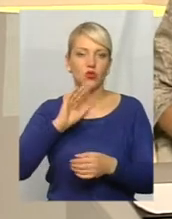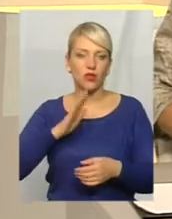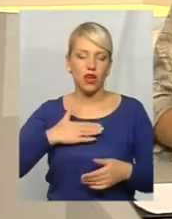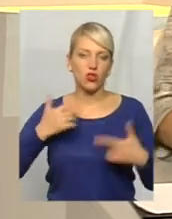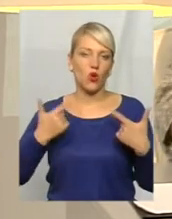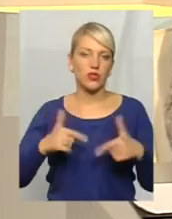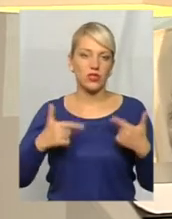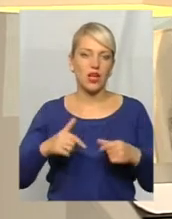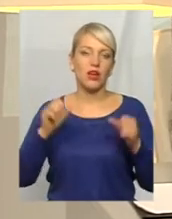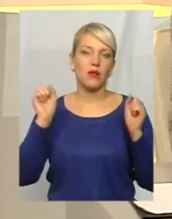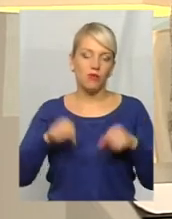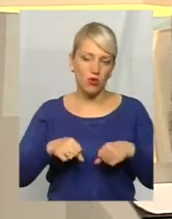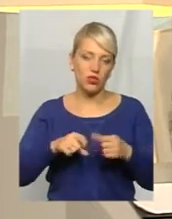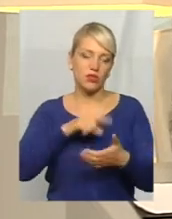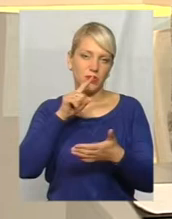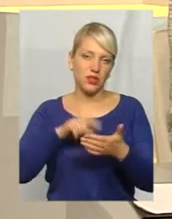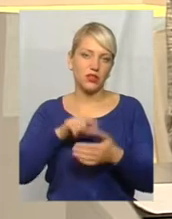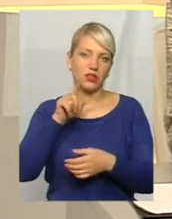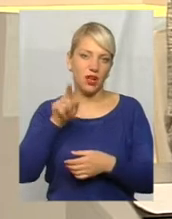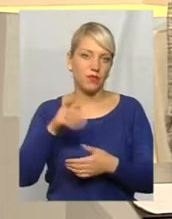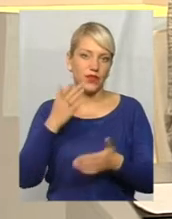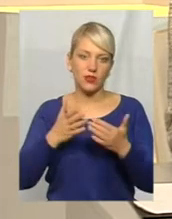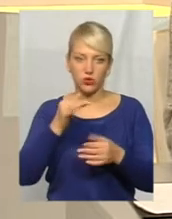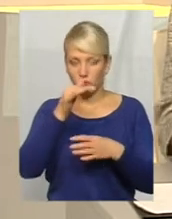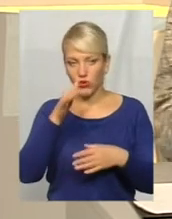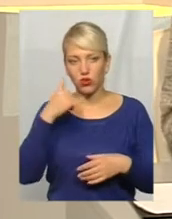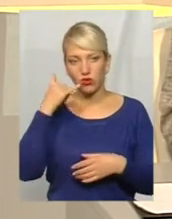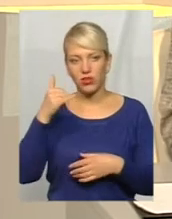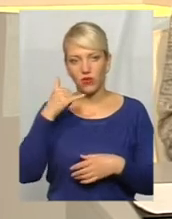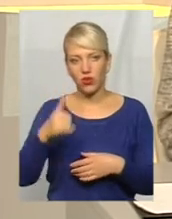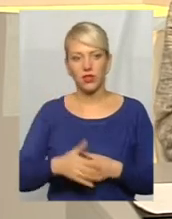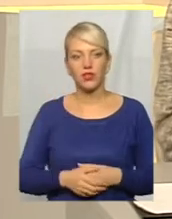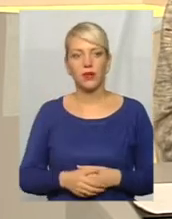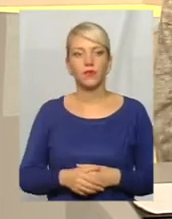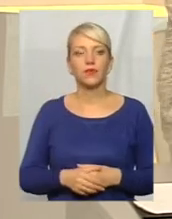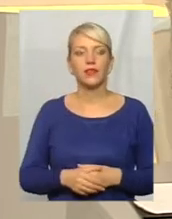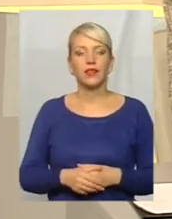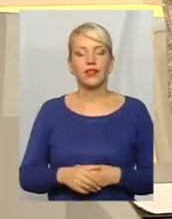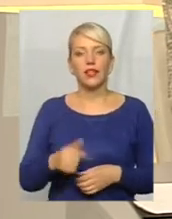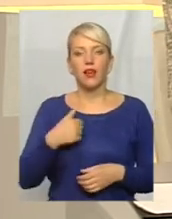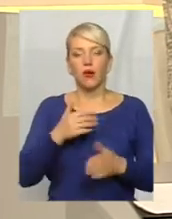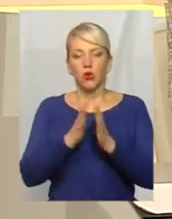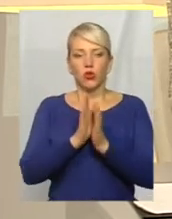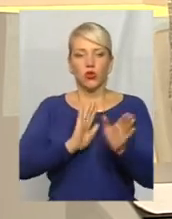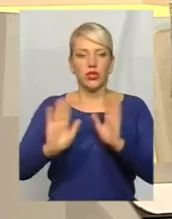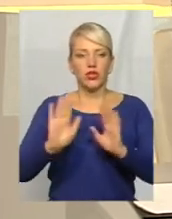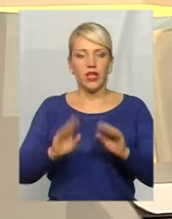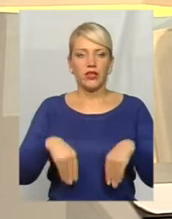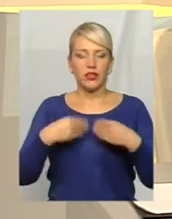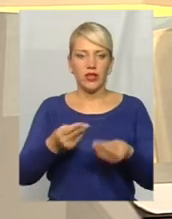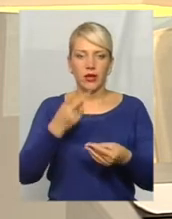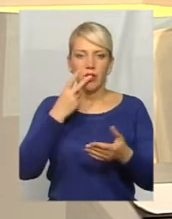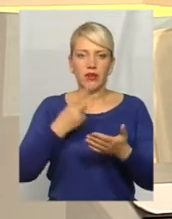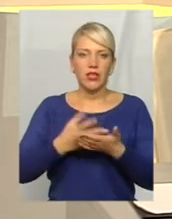гостей, можете ставити їх і там, якщо не можете додзвонитися. А я прошу режисера дати нам